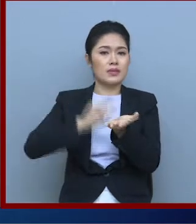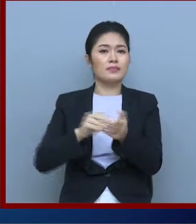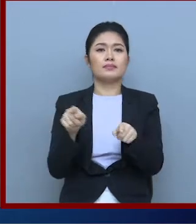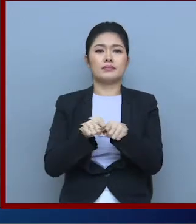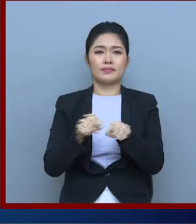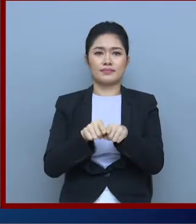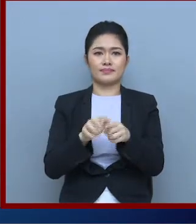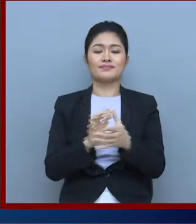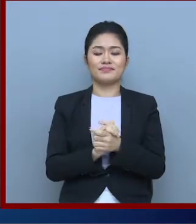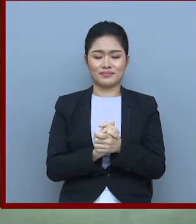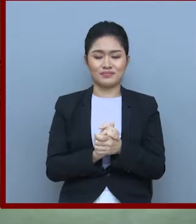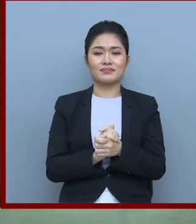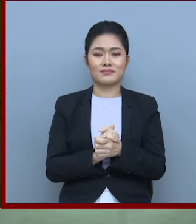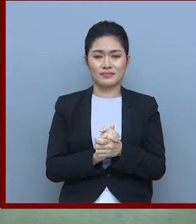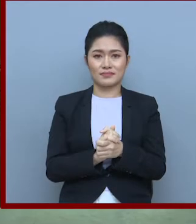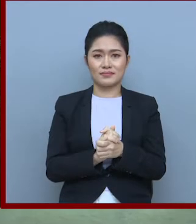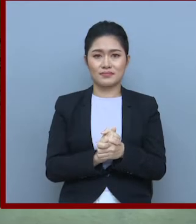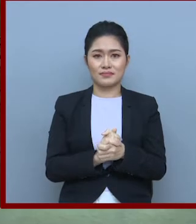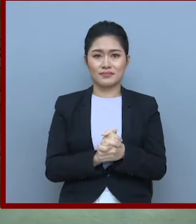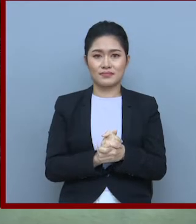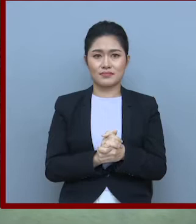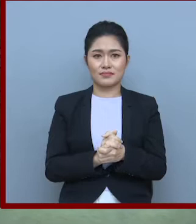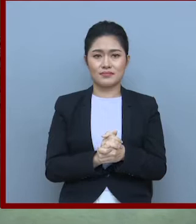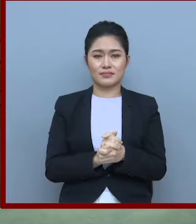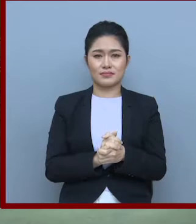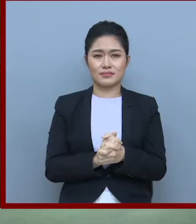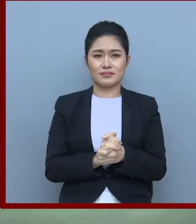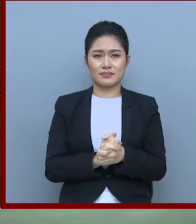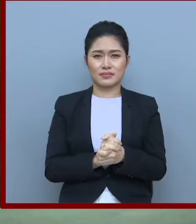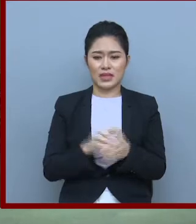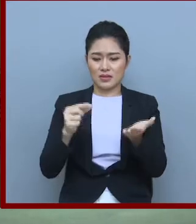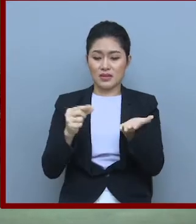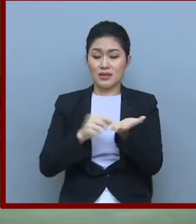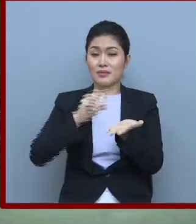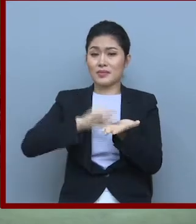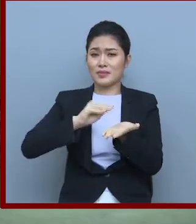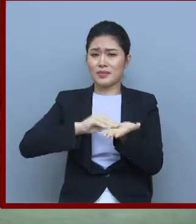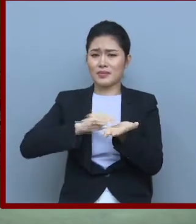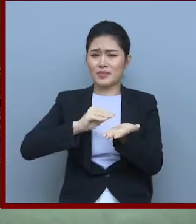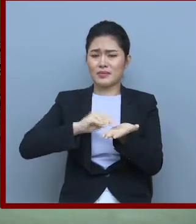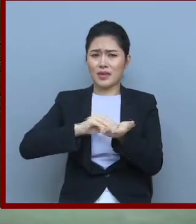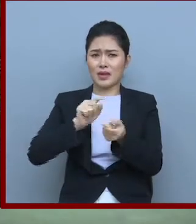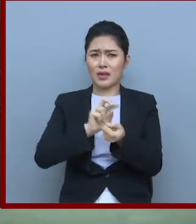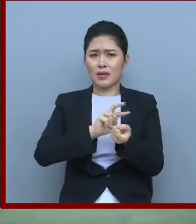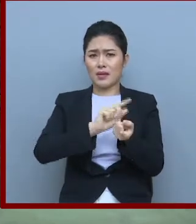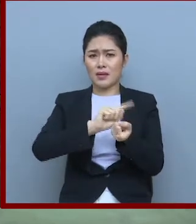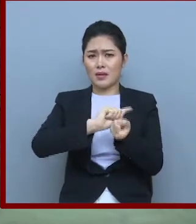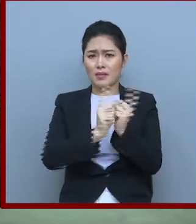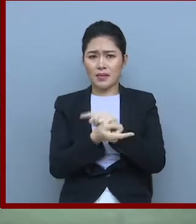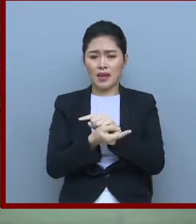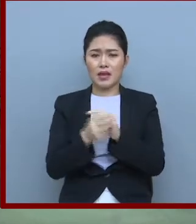คือ ESP8266 นะครับเป็นชิปนะครับในการแปลง